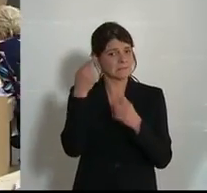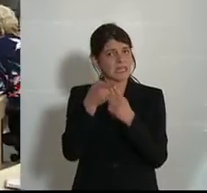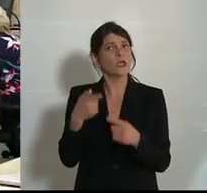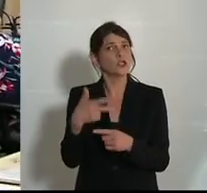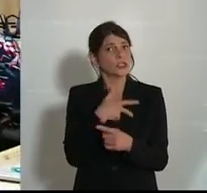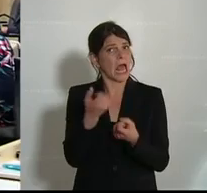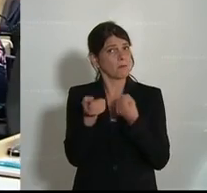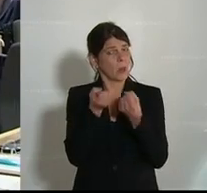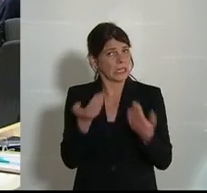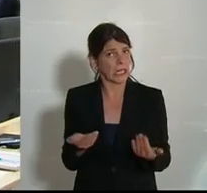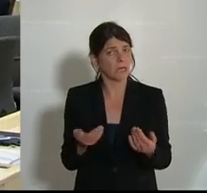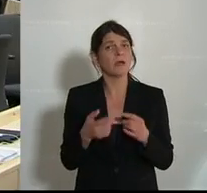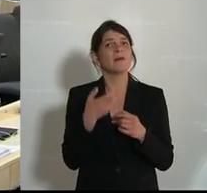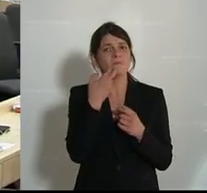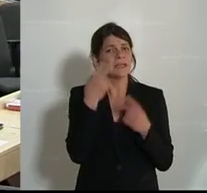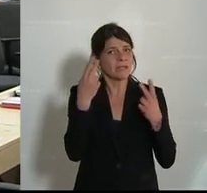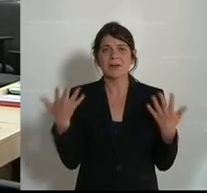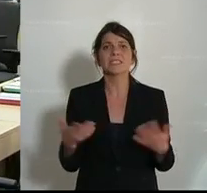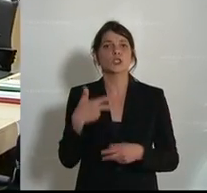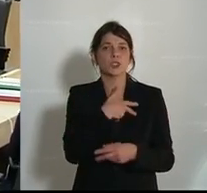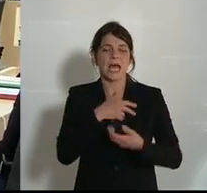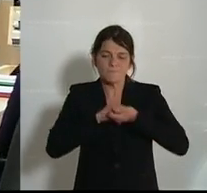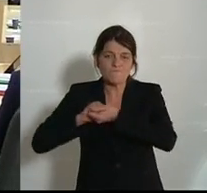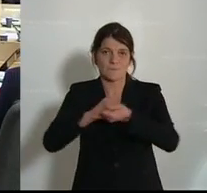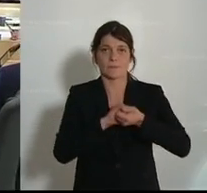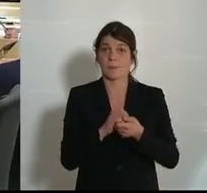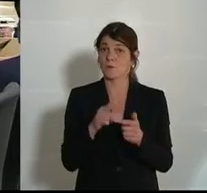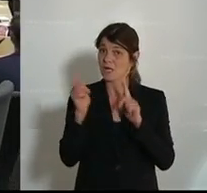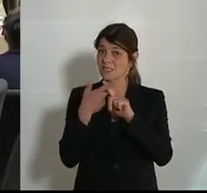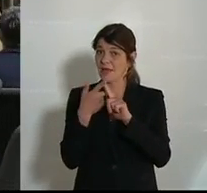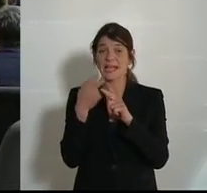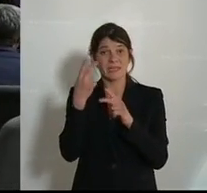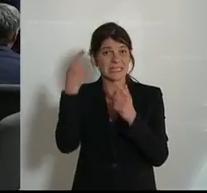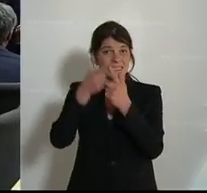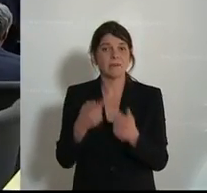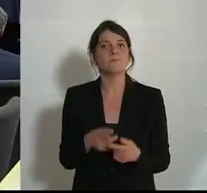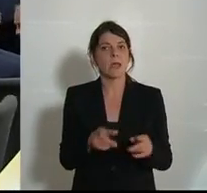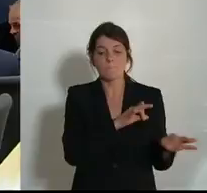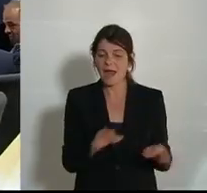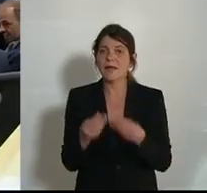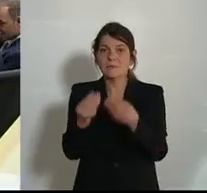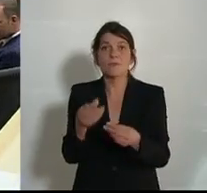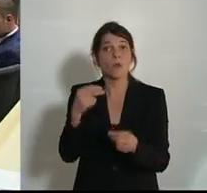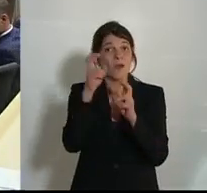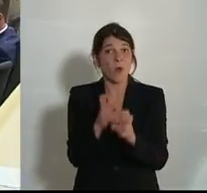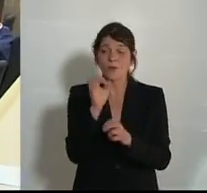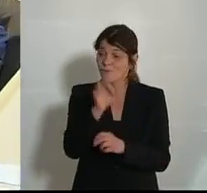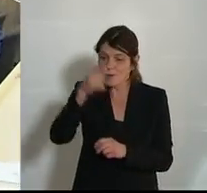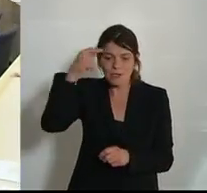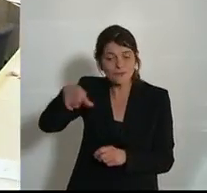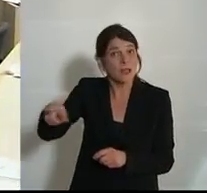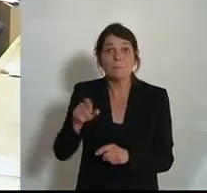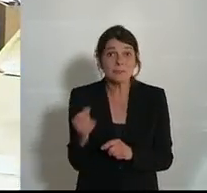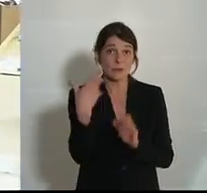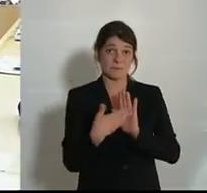Ziels des sozialen Zusammenhalts und zweitens die Bereitstellung von Wohnungen für diejenigen, die sie besonders